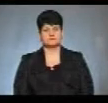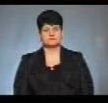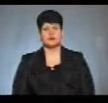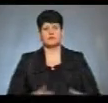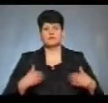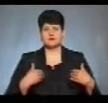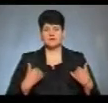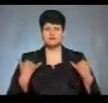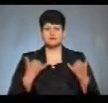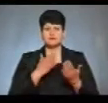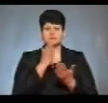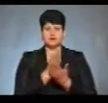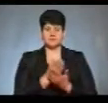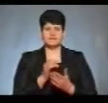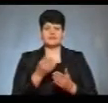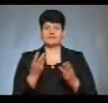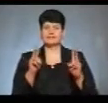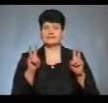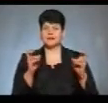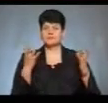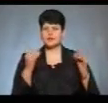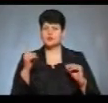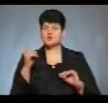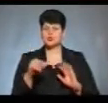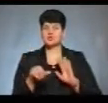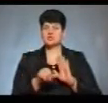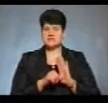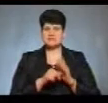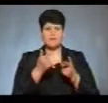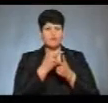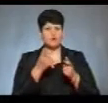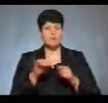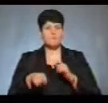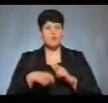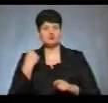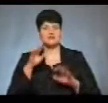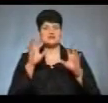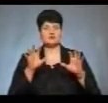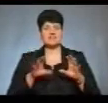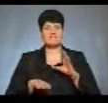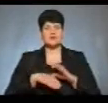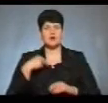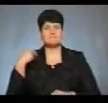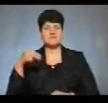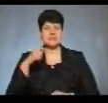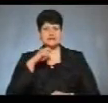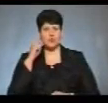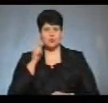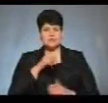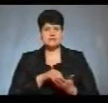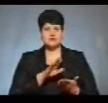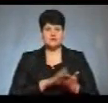Мої вітання у прямому ефірі. Тема дня. 106 повідомлень про порушення законодавства на виборах президента України